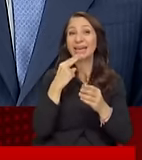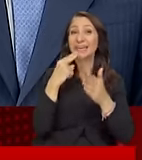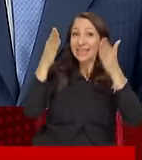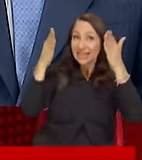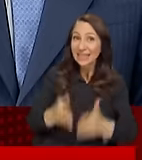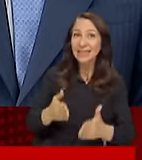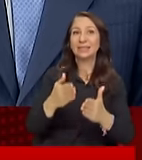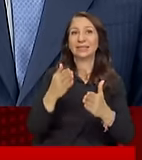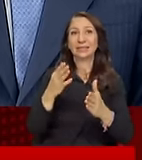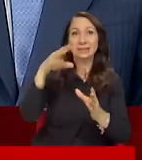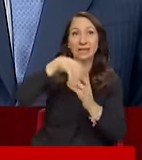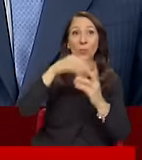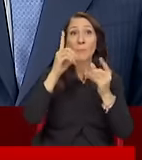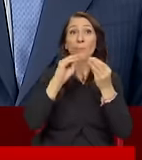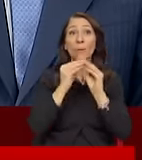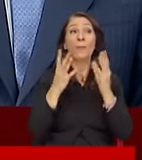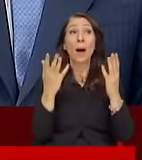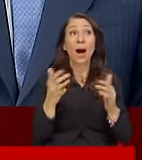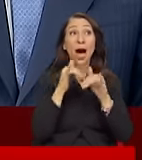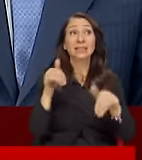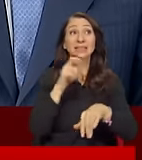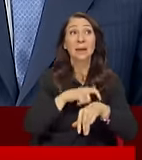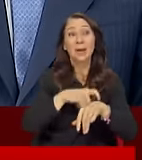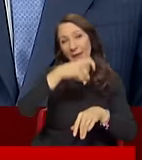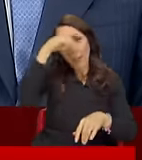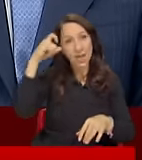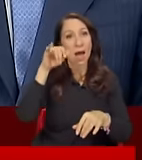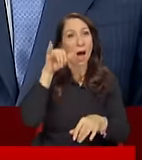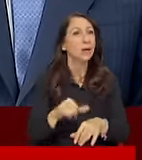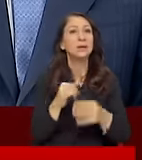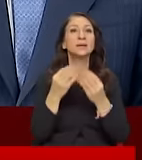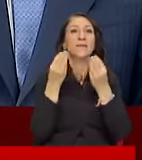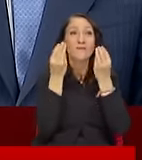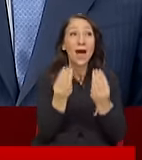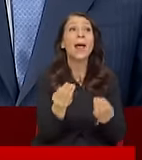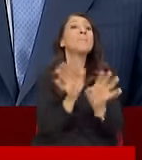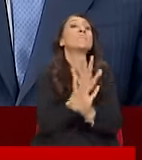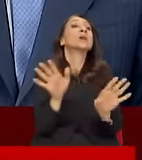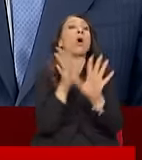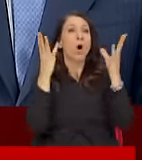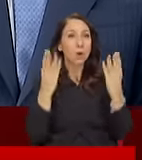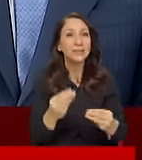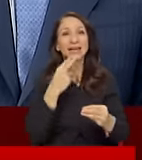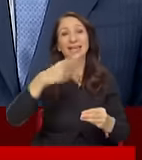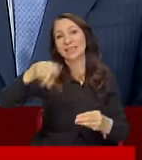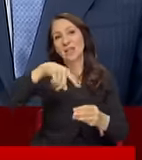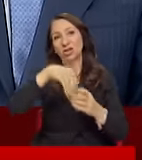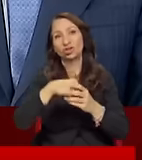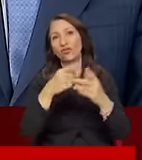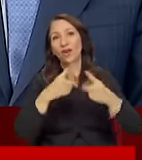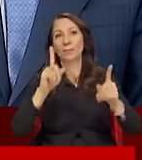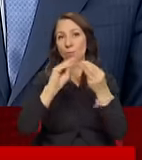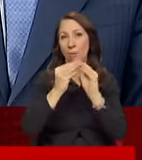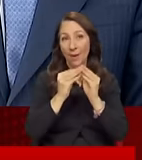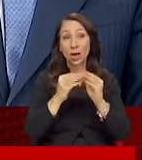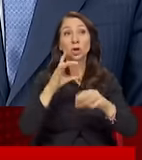kadının temsiliyeti bir problem ama aynı zamanda emeğinin hakkına kavuşabilemiyor olması da kadınlar açısından ayrı bir